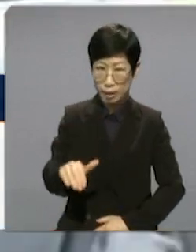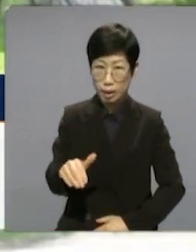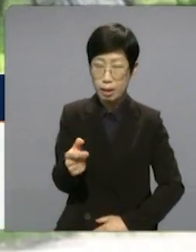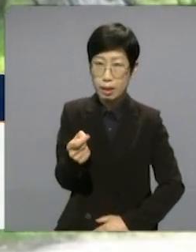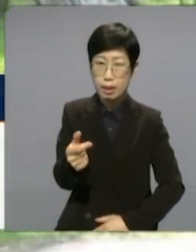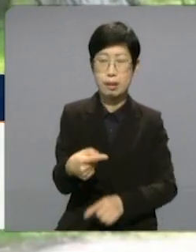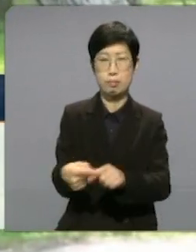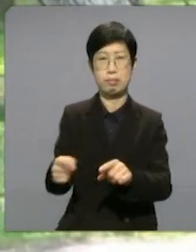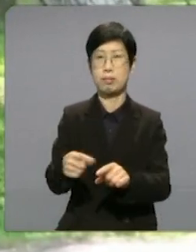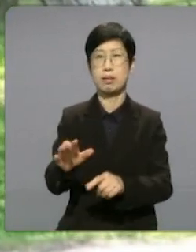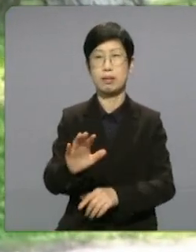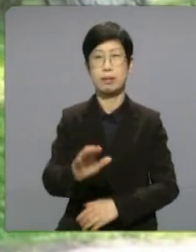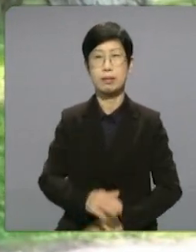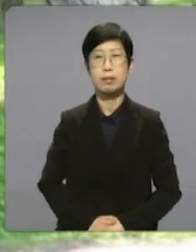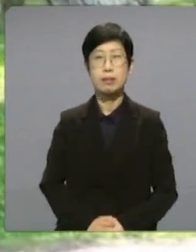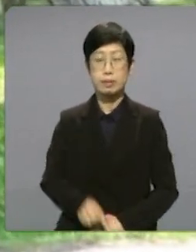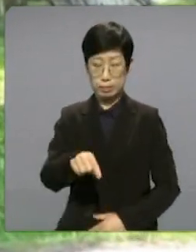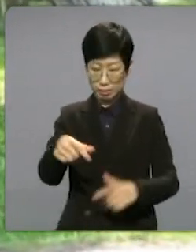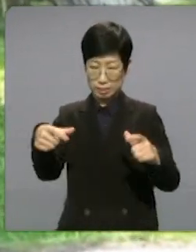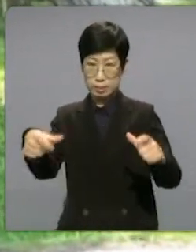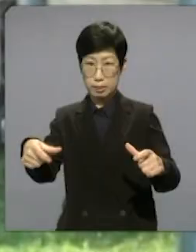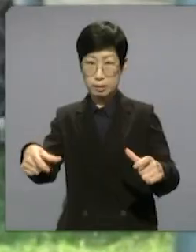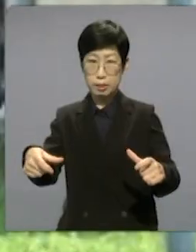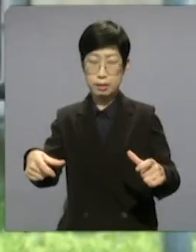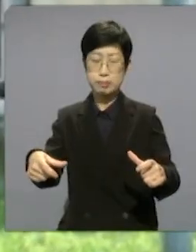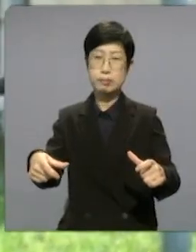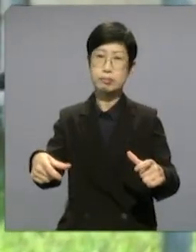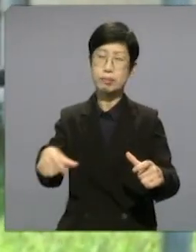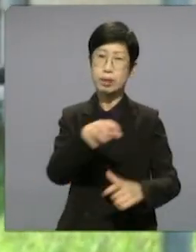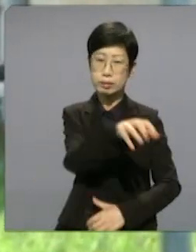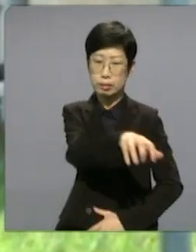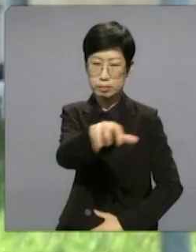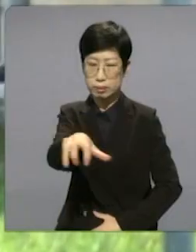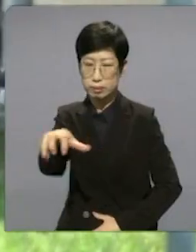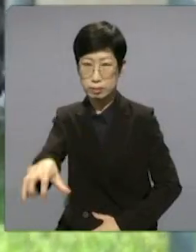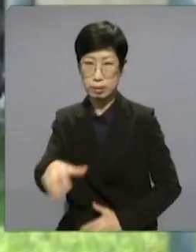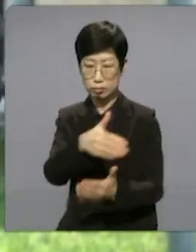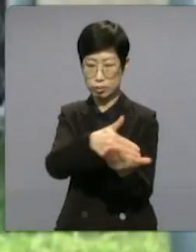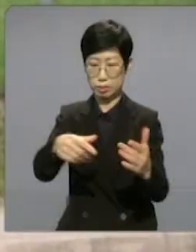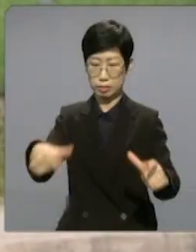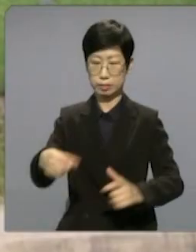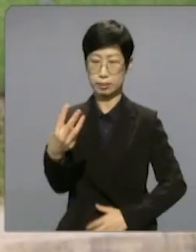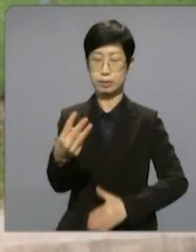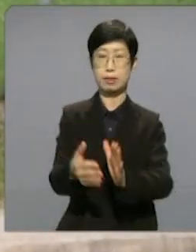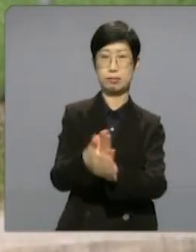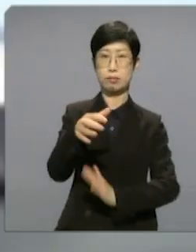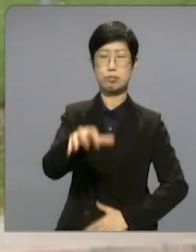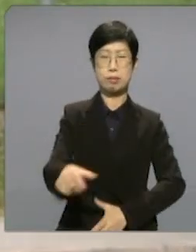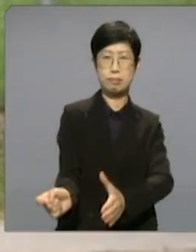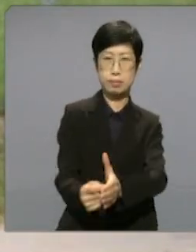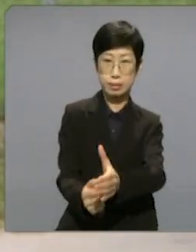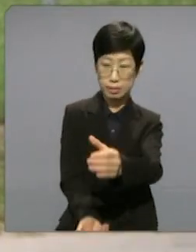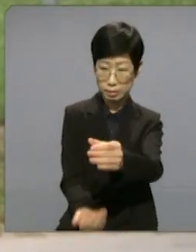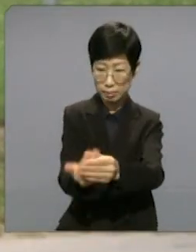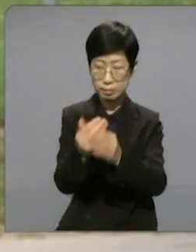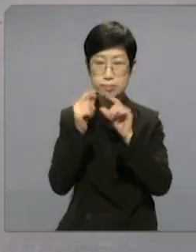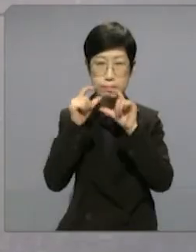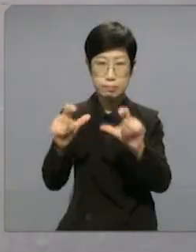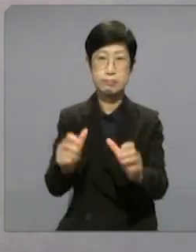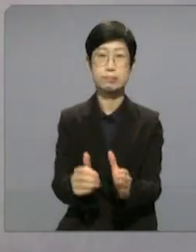encounter. 텍사스주의 브라운스빌, 라레도, 엘파소 등 국경 지역 3개 도시는 비상 사태를